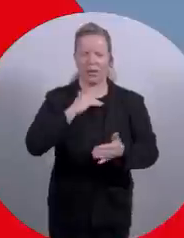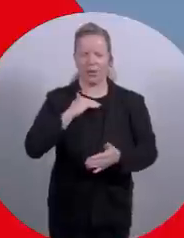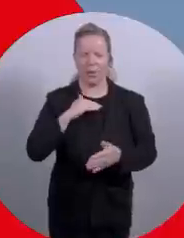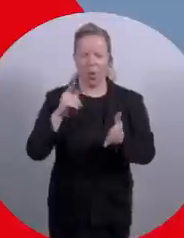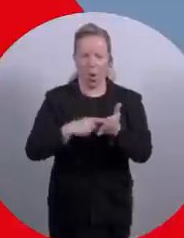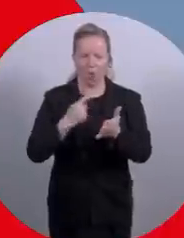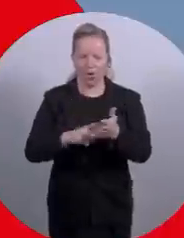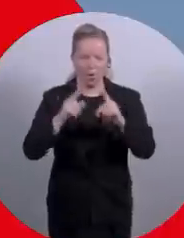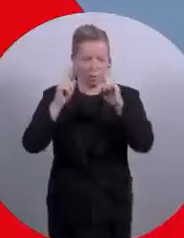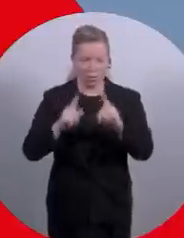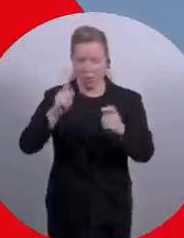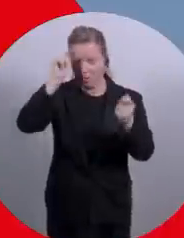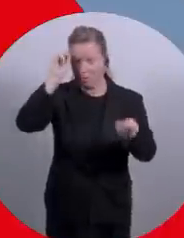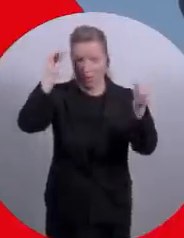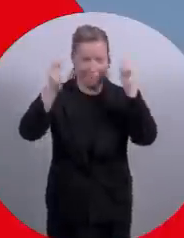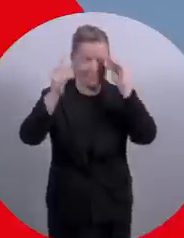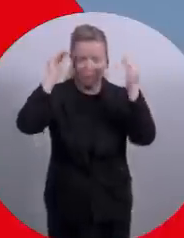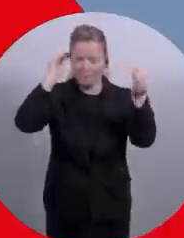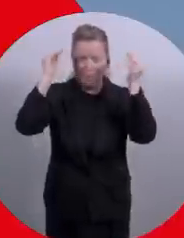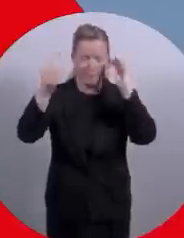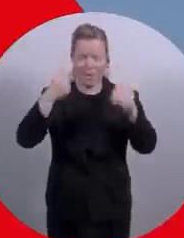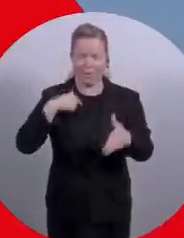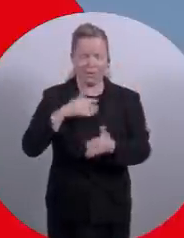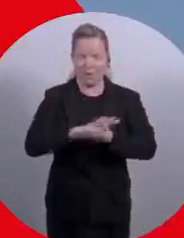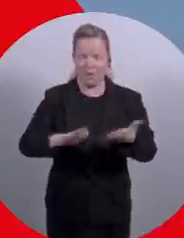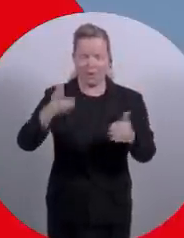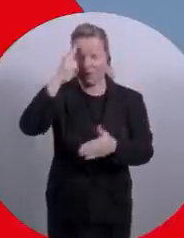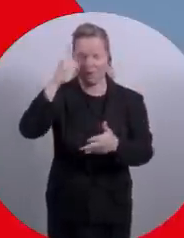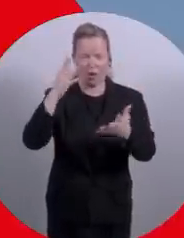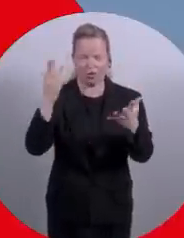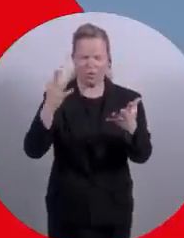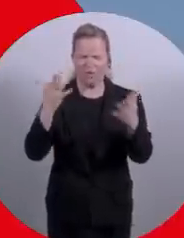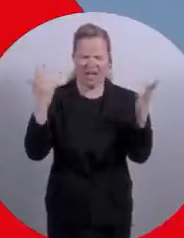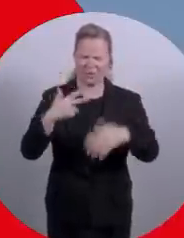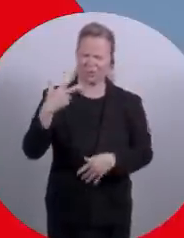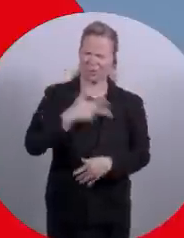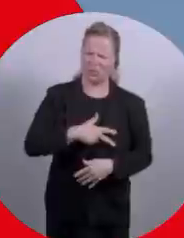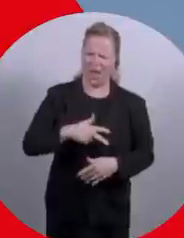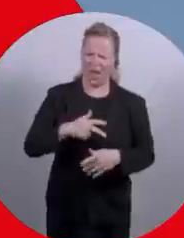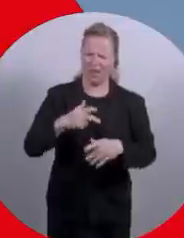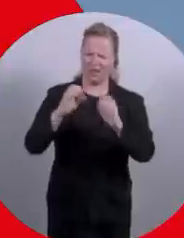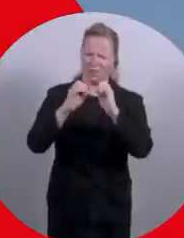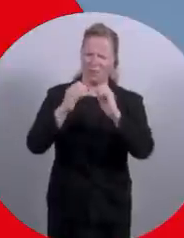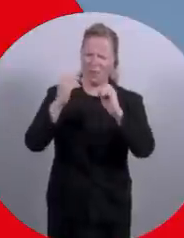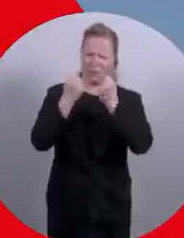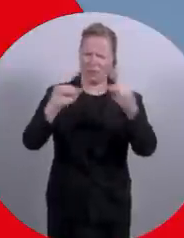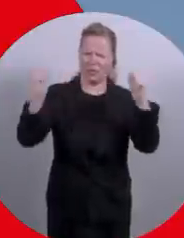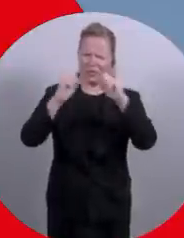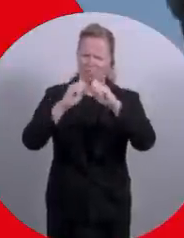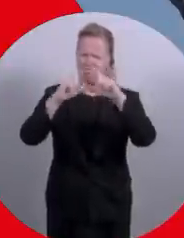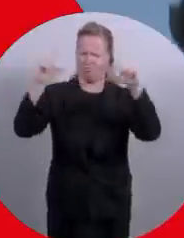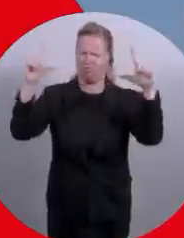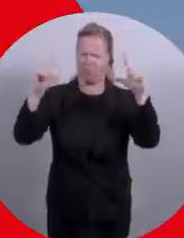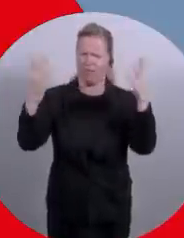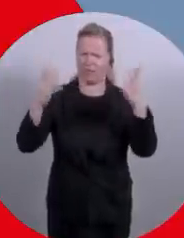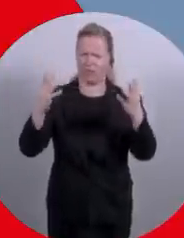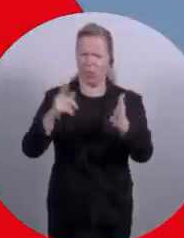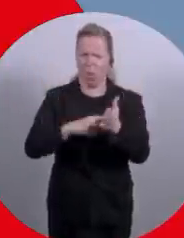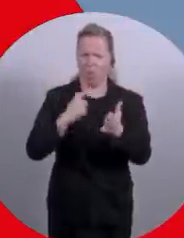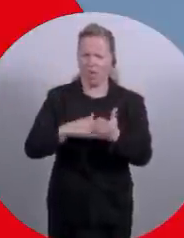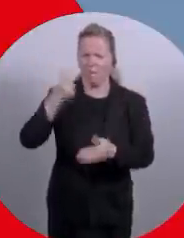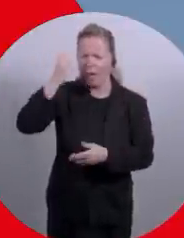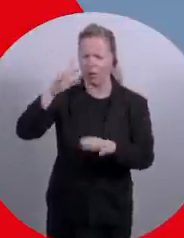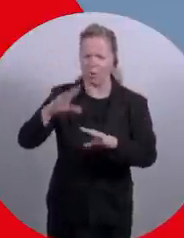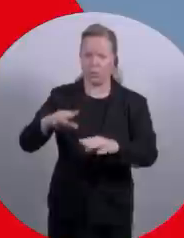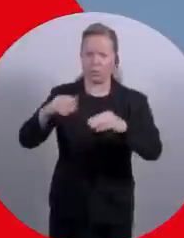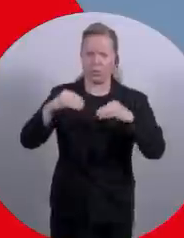oft so oft gewechselt haben bis sich keiner mehr ausgekannt hat aber für die Sozialdemokratie steht weil wir oft aber tun waren und Meinungen übernommen haben